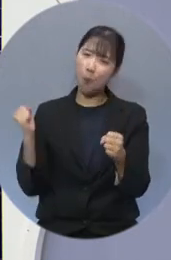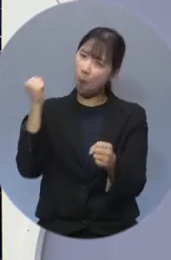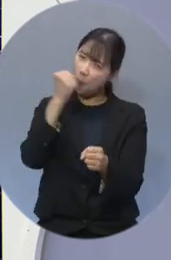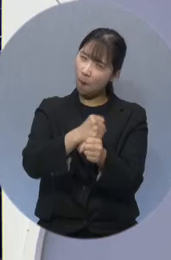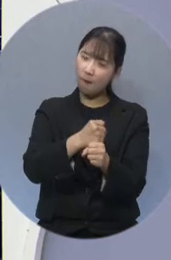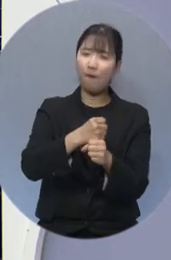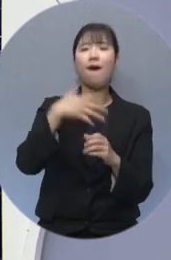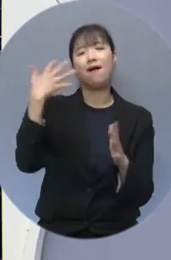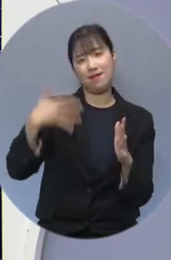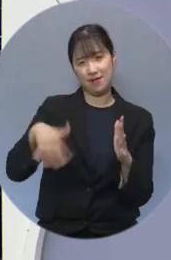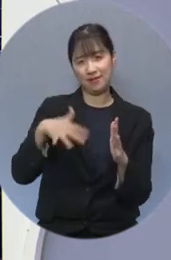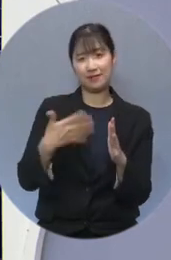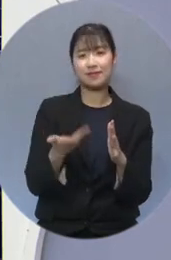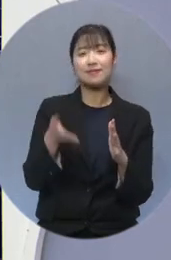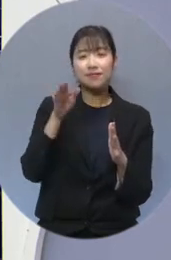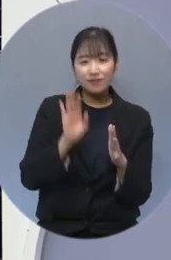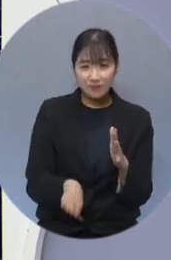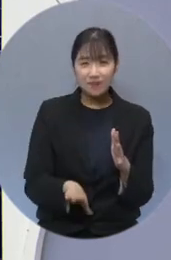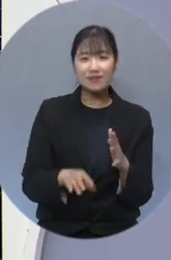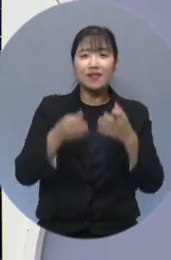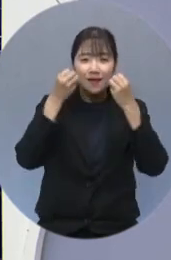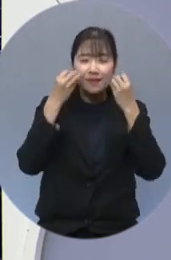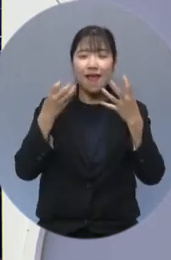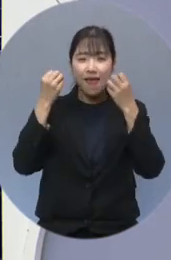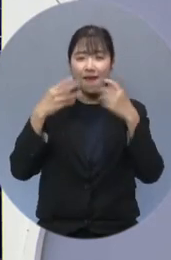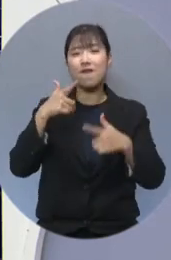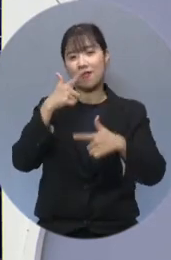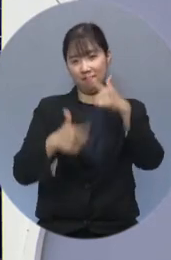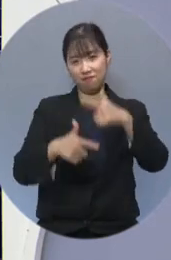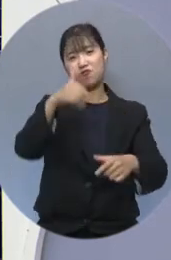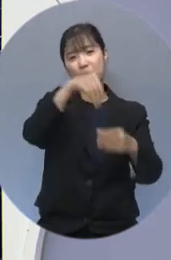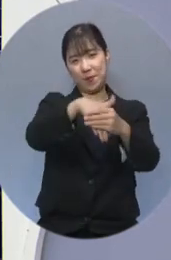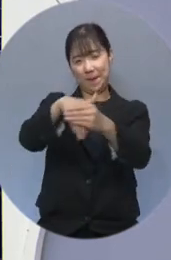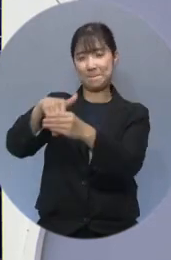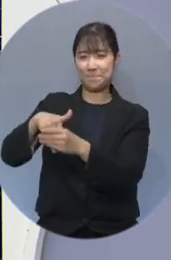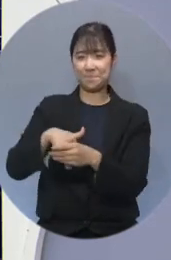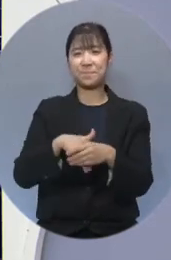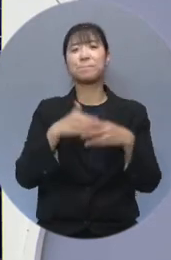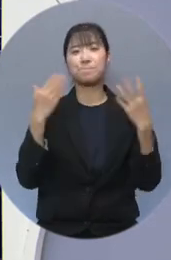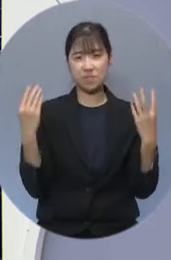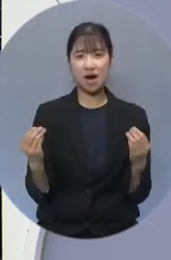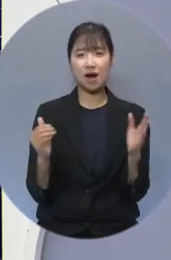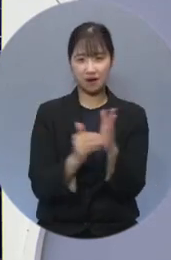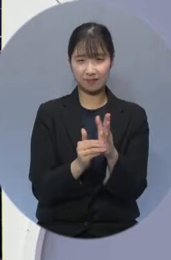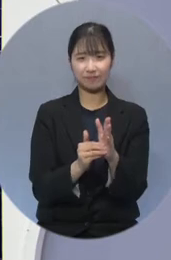복원은 아직 안 됐지만 이식은 이거 새로운 묘목들은 다 심었고요. 식목을 다 네,